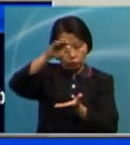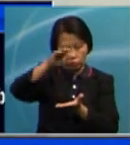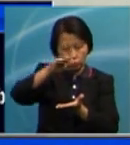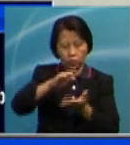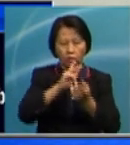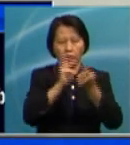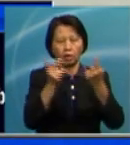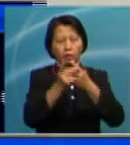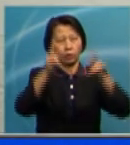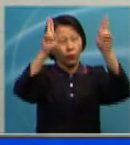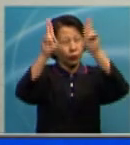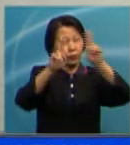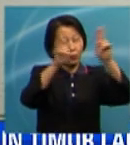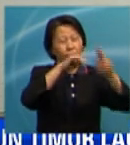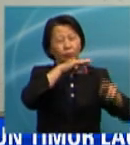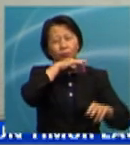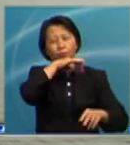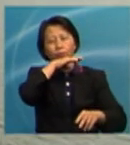keadaan